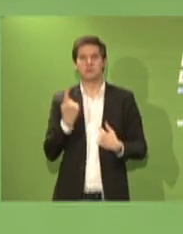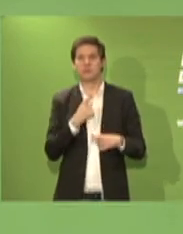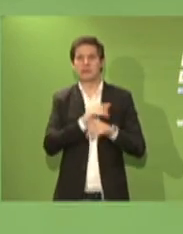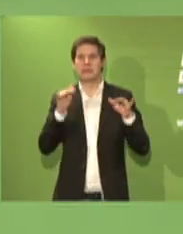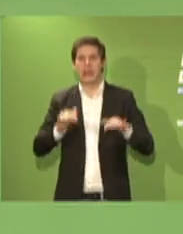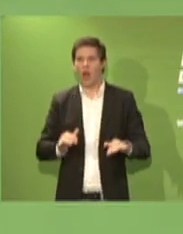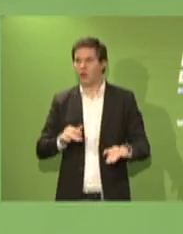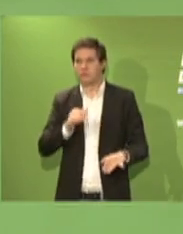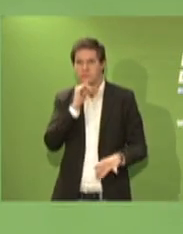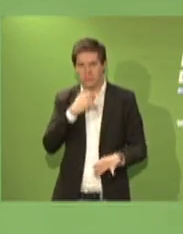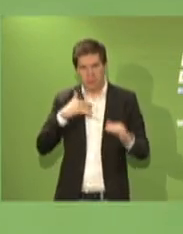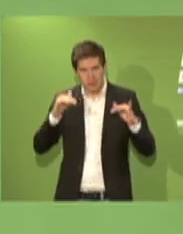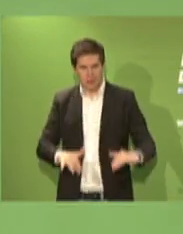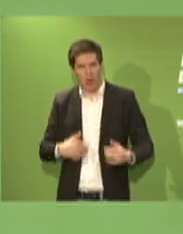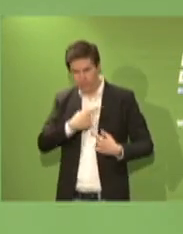auch verlässlich.